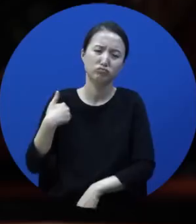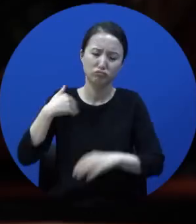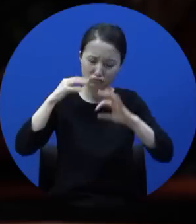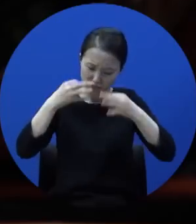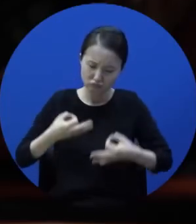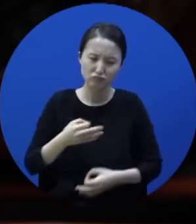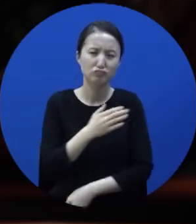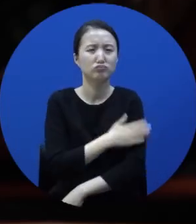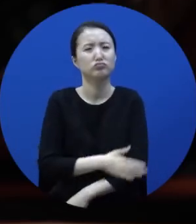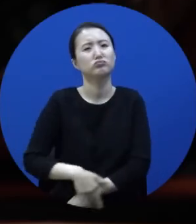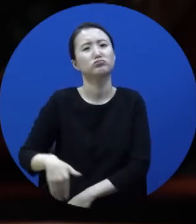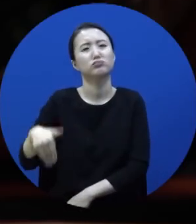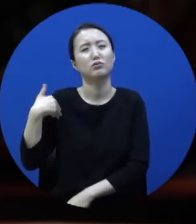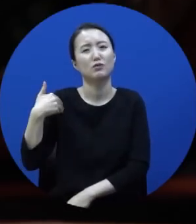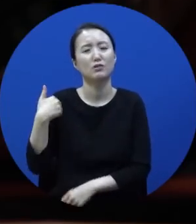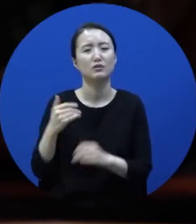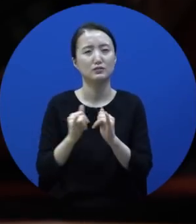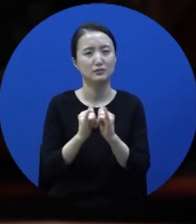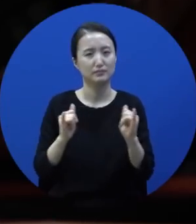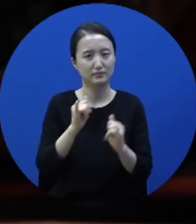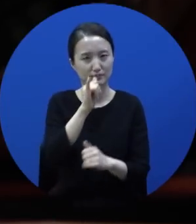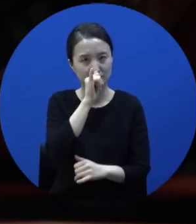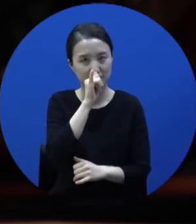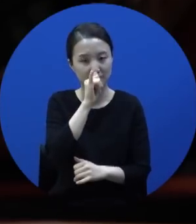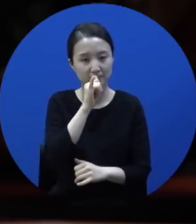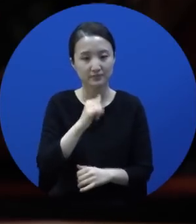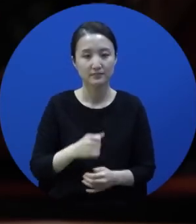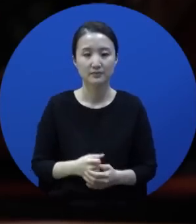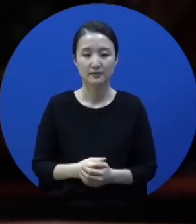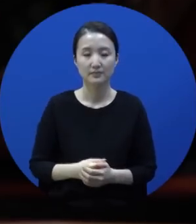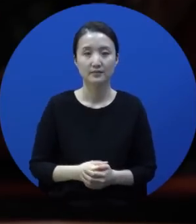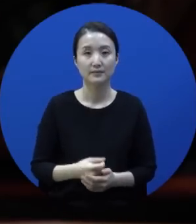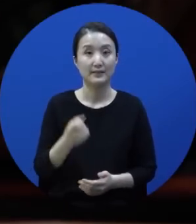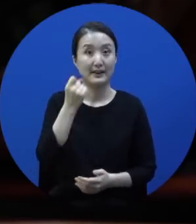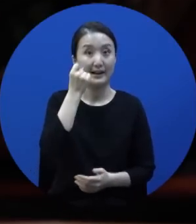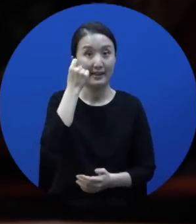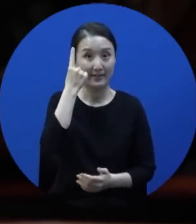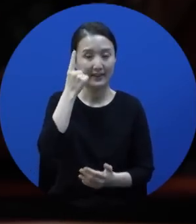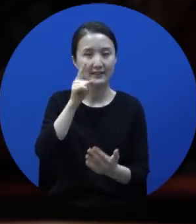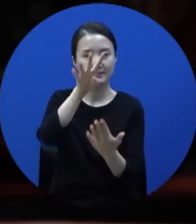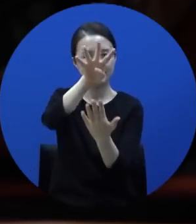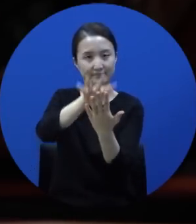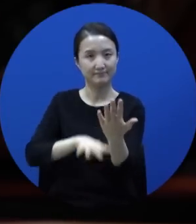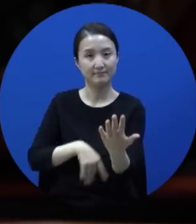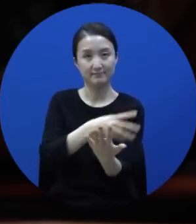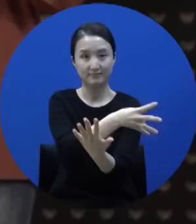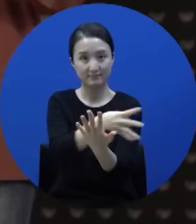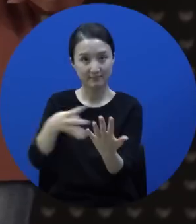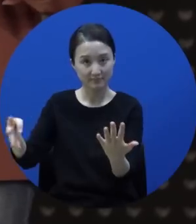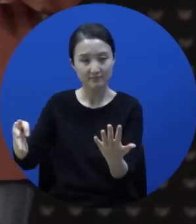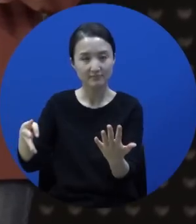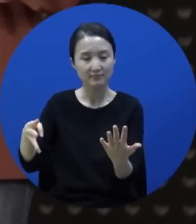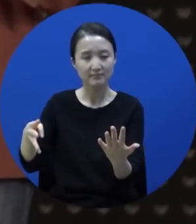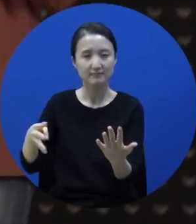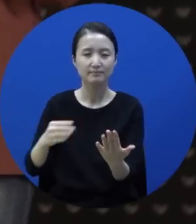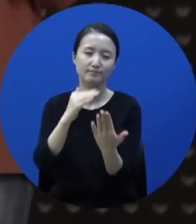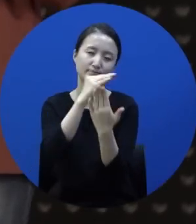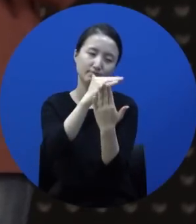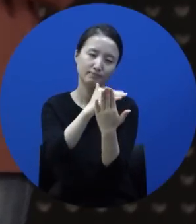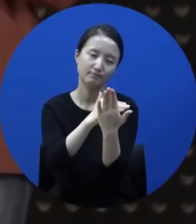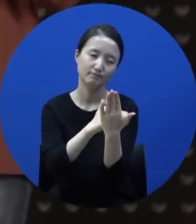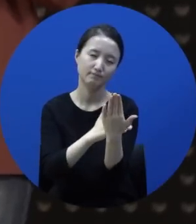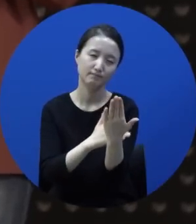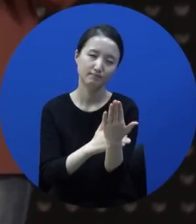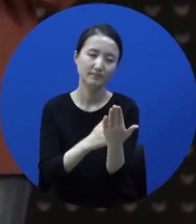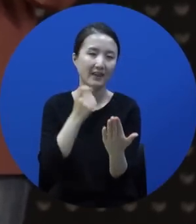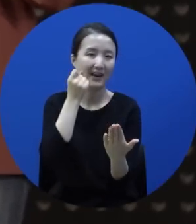뭐냐면요. 여러분들이 일과표가 있다면 한 달의 스케줄을 한번 상세하게 적어보세요. 내가